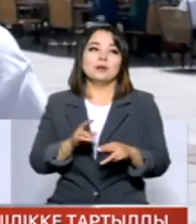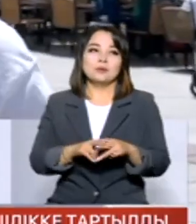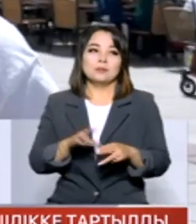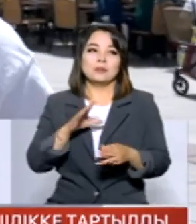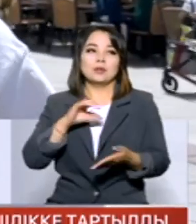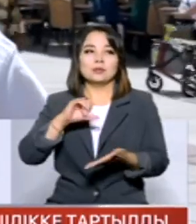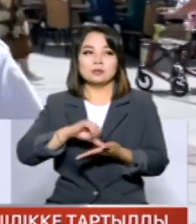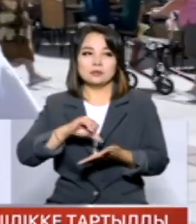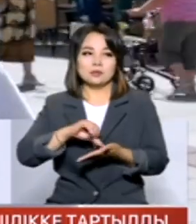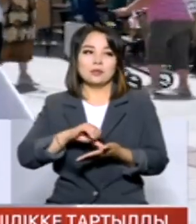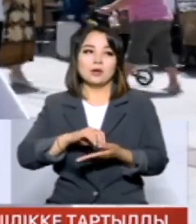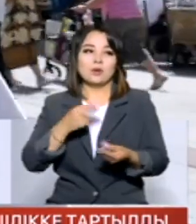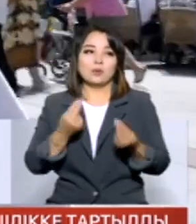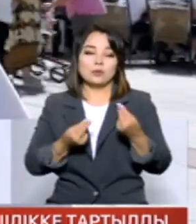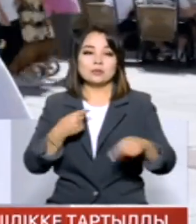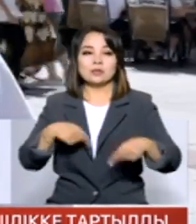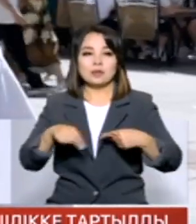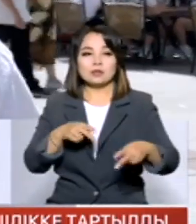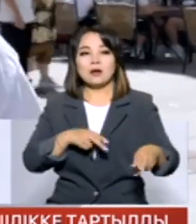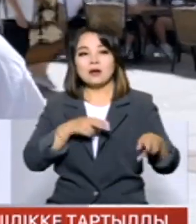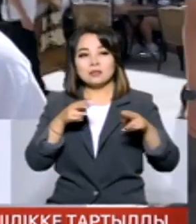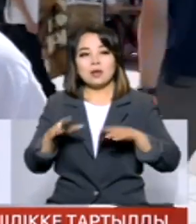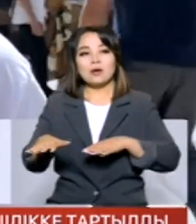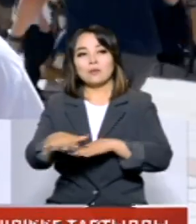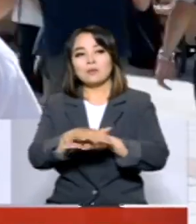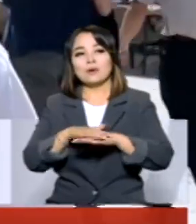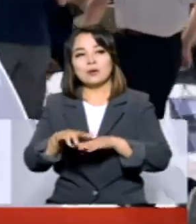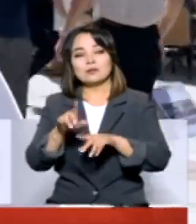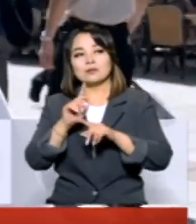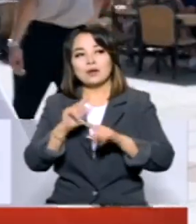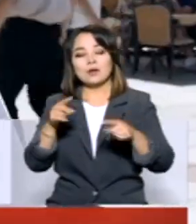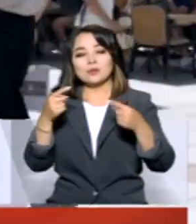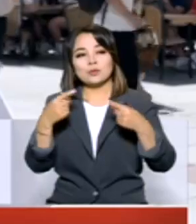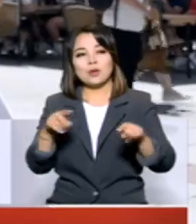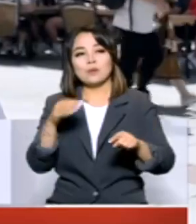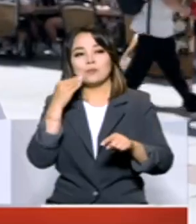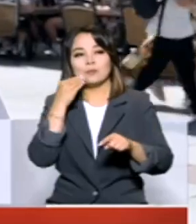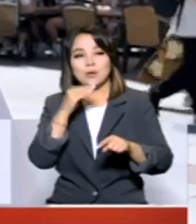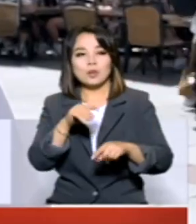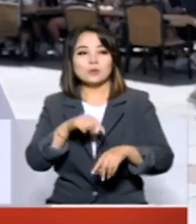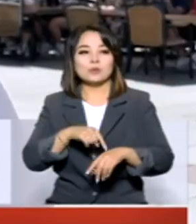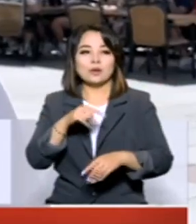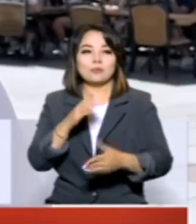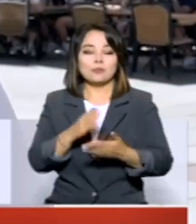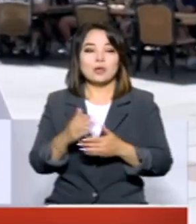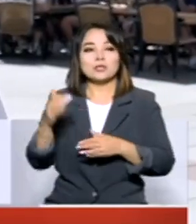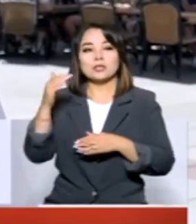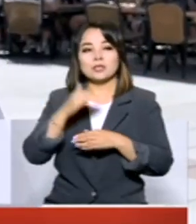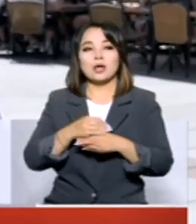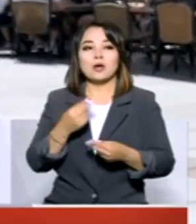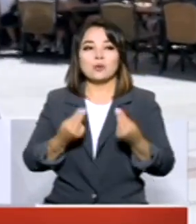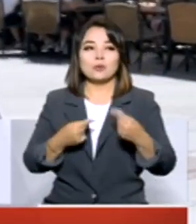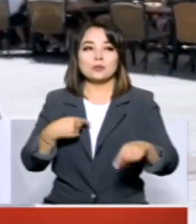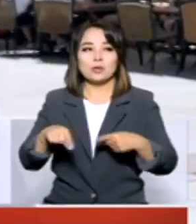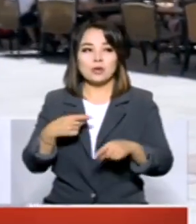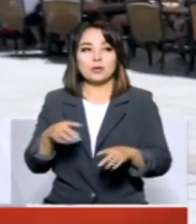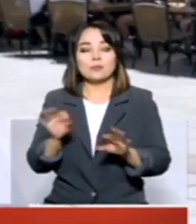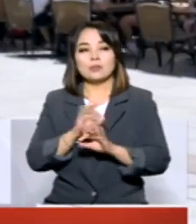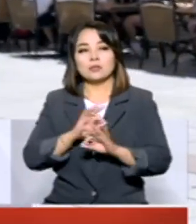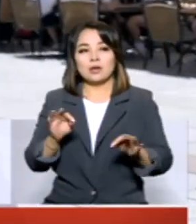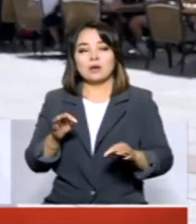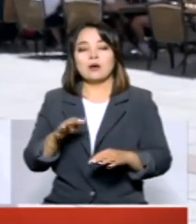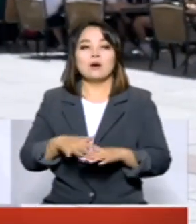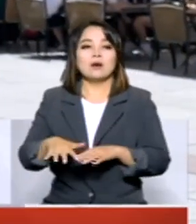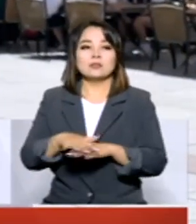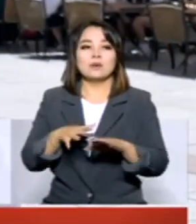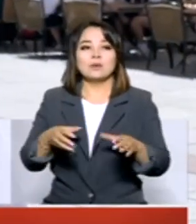Плац площадына кеп, осы жерде атмосфера өте мықты болып жатыр. Кешкі матчтан бұдан да мықты